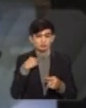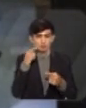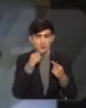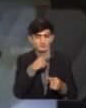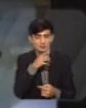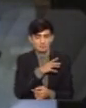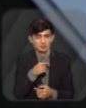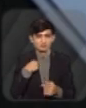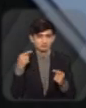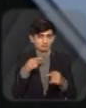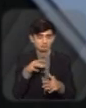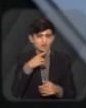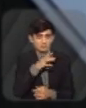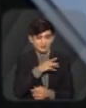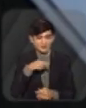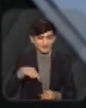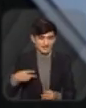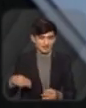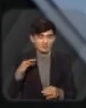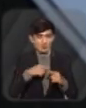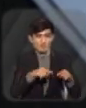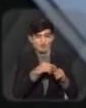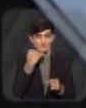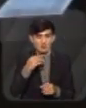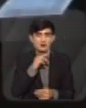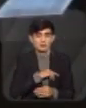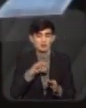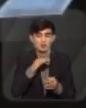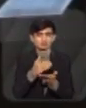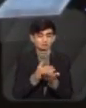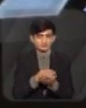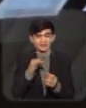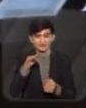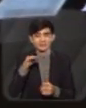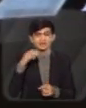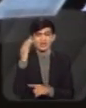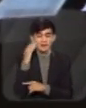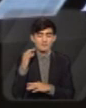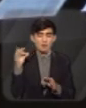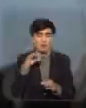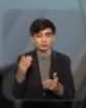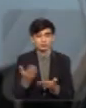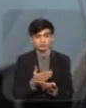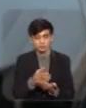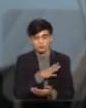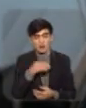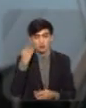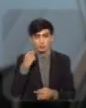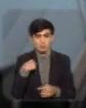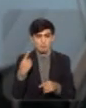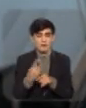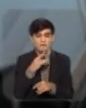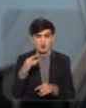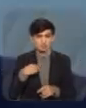тұратын компания директоры мұндағы жасалған жұмыстардан да кесілген ағаштардан да хабарсызбын деп отыр. Сөзінше ол Ақтөбеге бүгін бірінші